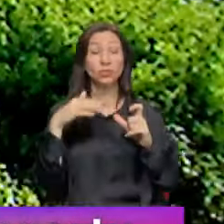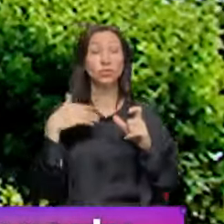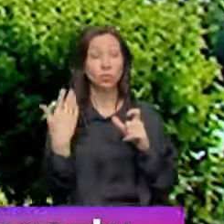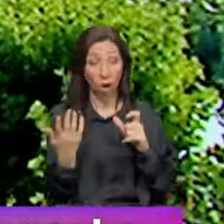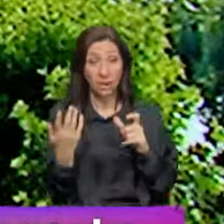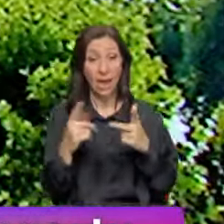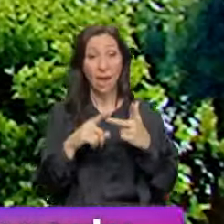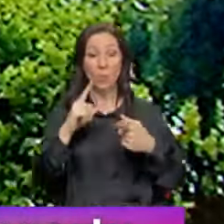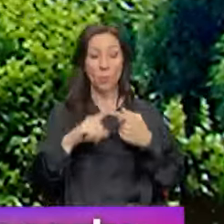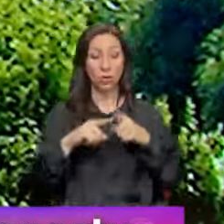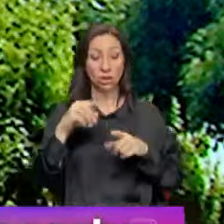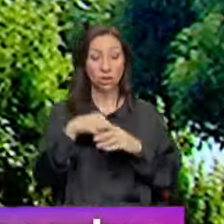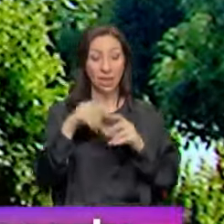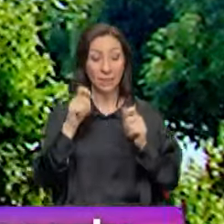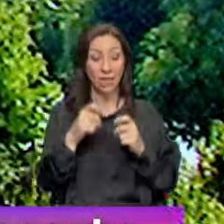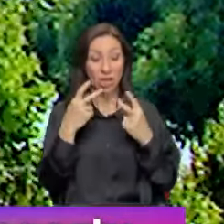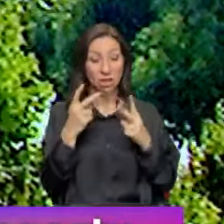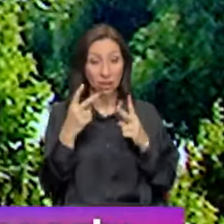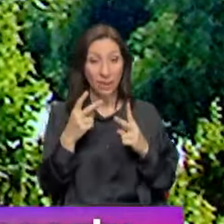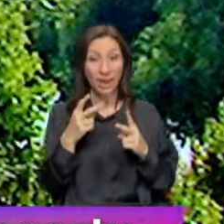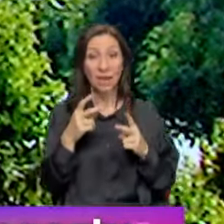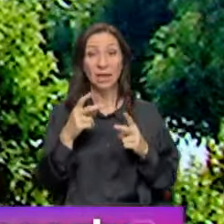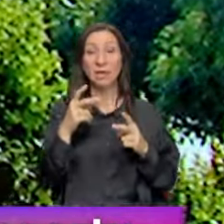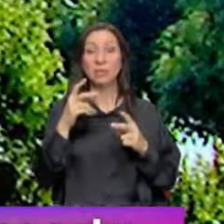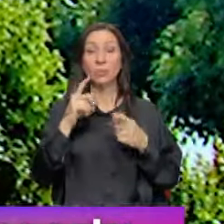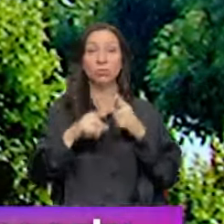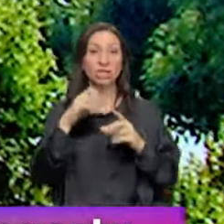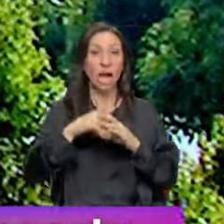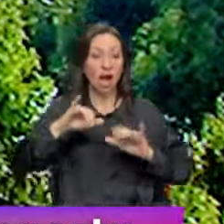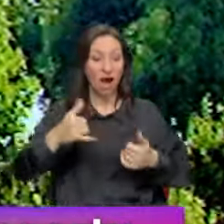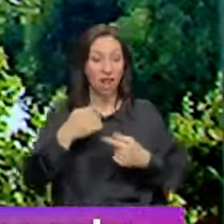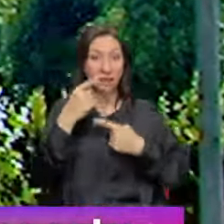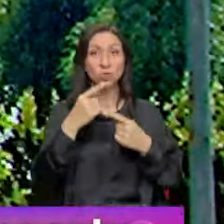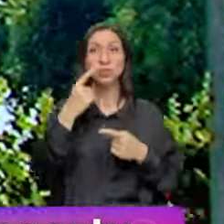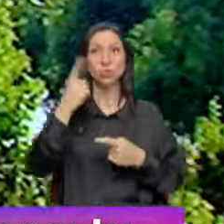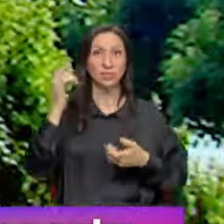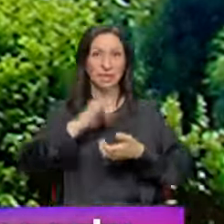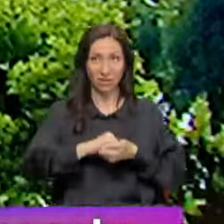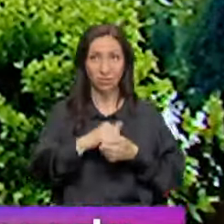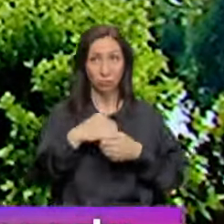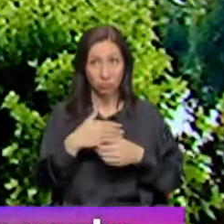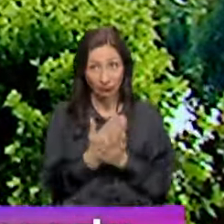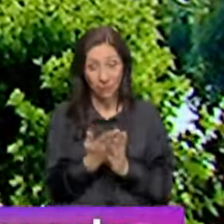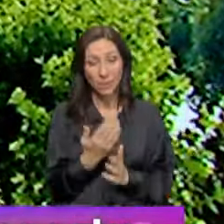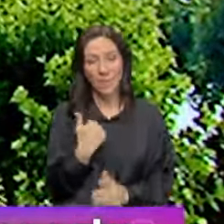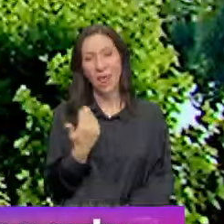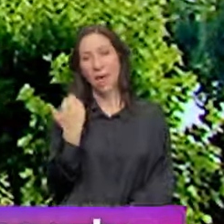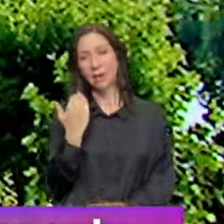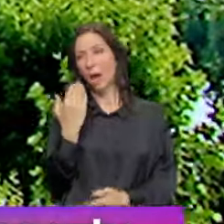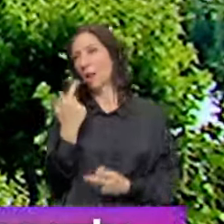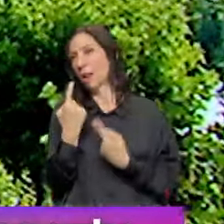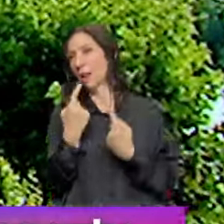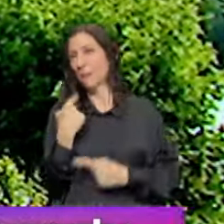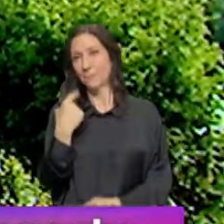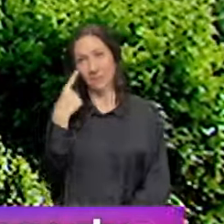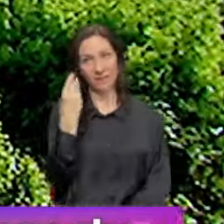sonrasında siyasette yapılan açıklamalar, siyasette sert çıkışlar. Cumhur İttifakı dağılır mı? Bir kulis bilgisi vereyim. O zaman kulislerde konuşulanları